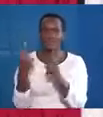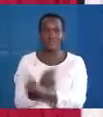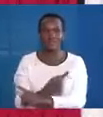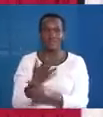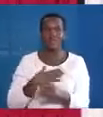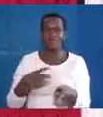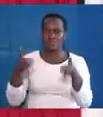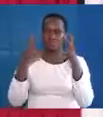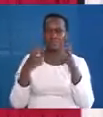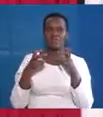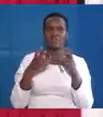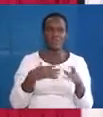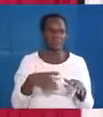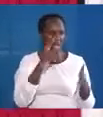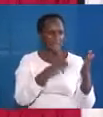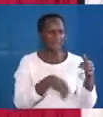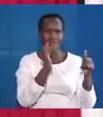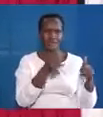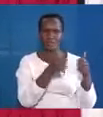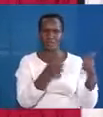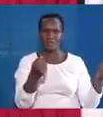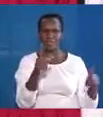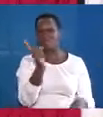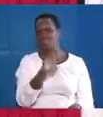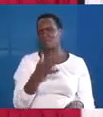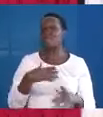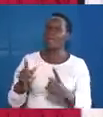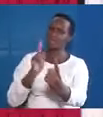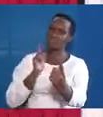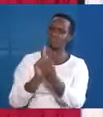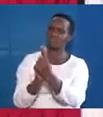kwa magazeti, mimi nakutana na watu tu. Wewe sasa mimi sema.